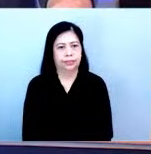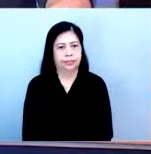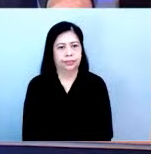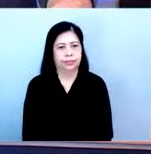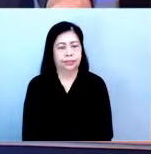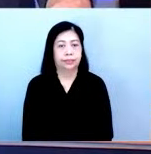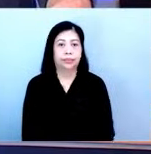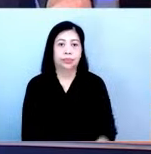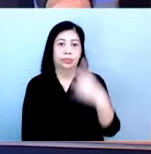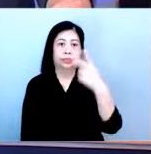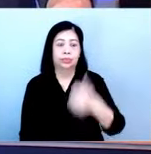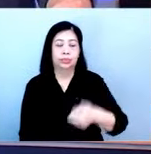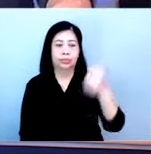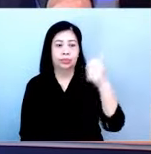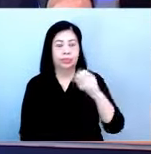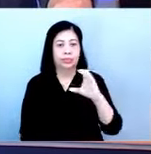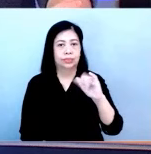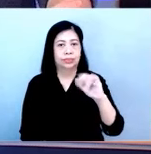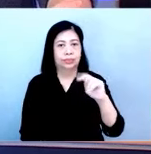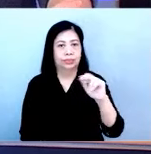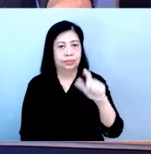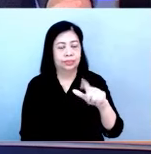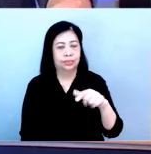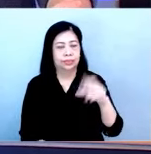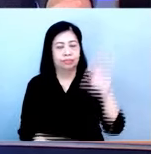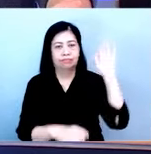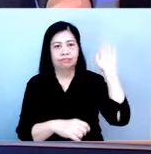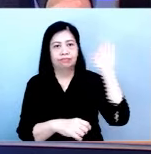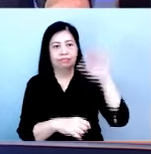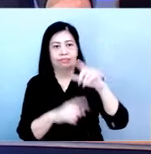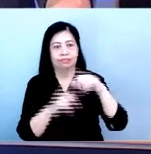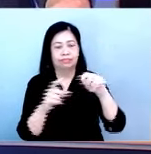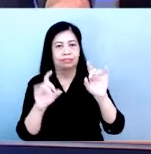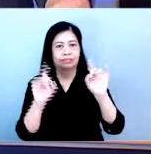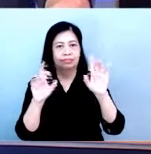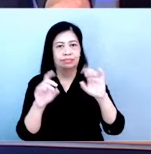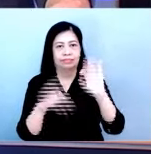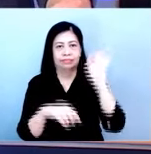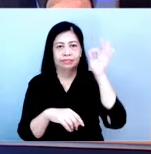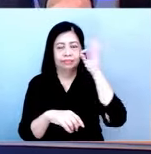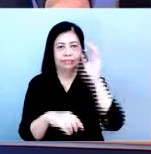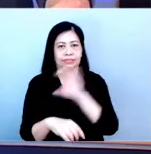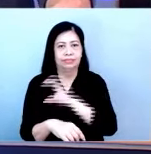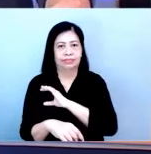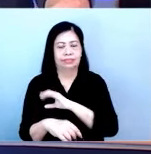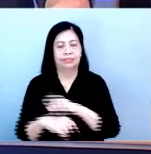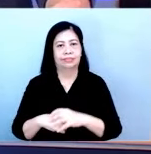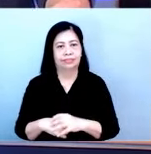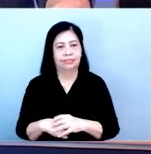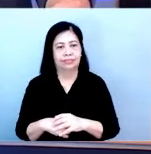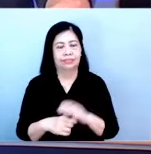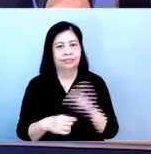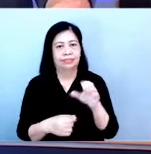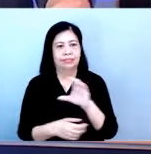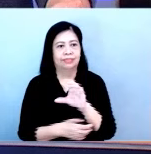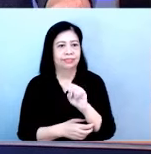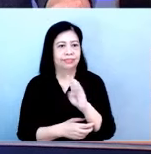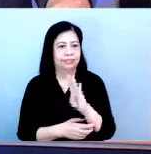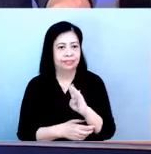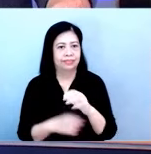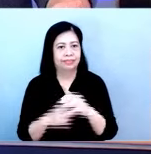Nakadalawang panalo na ang Signal HD Spikers sa Philippine National Volleyball Federation Champions League. Ang College of St. Benilde naman